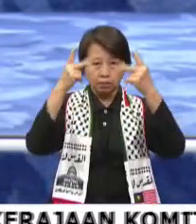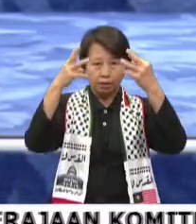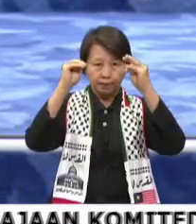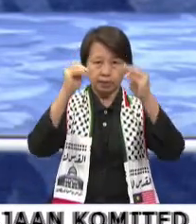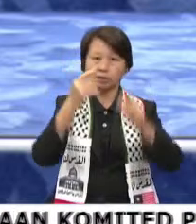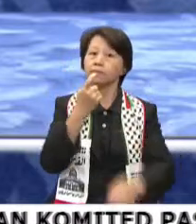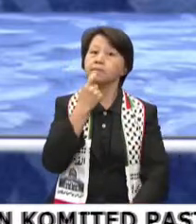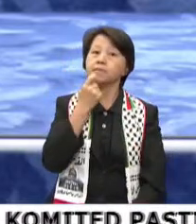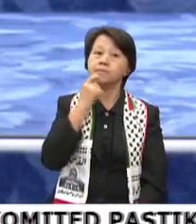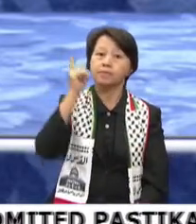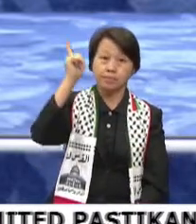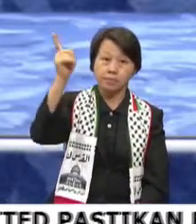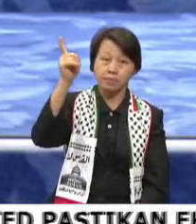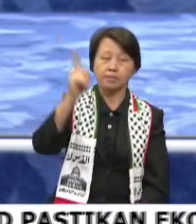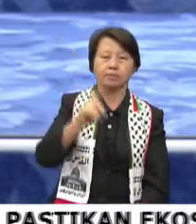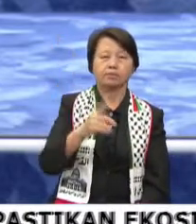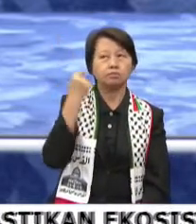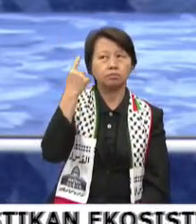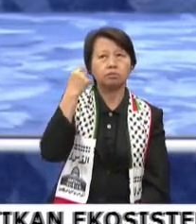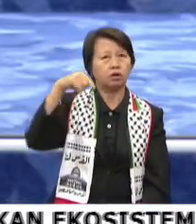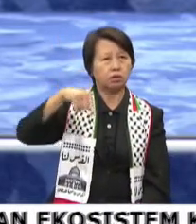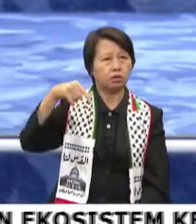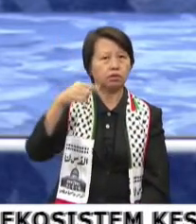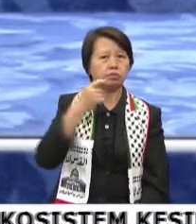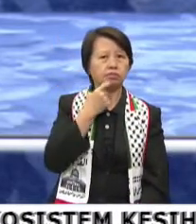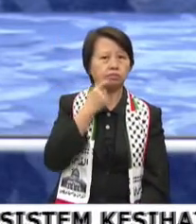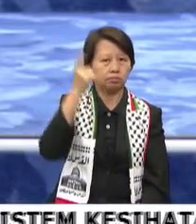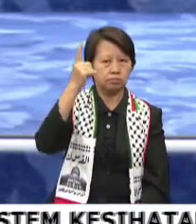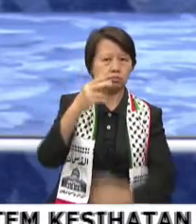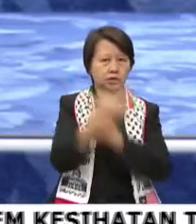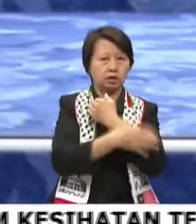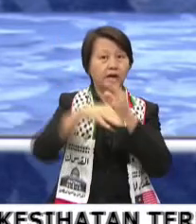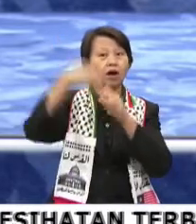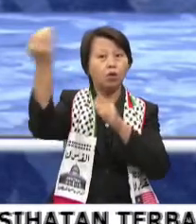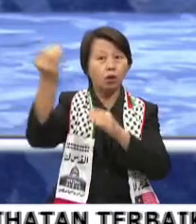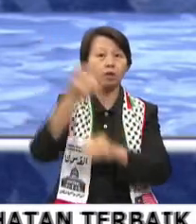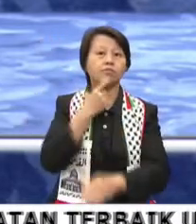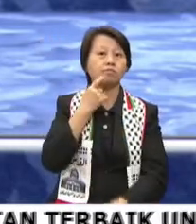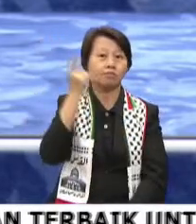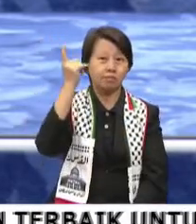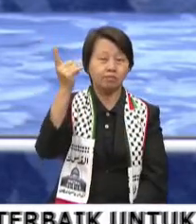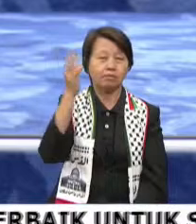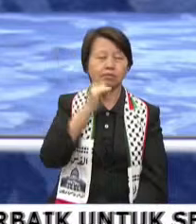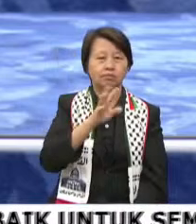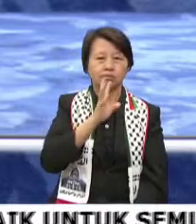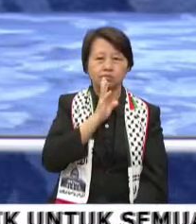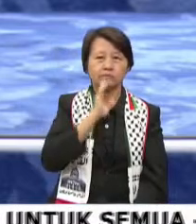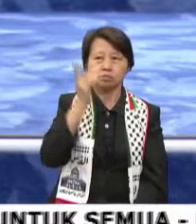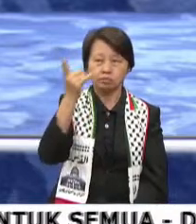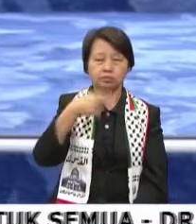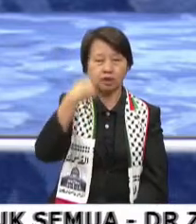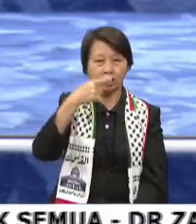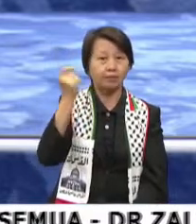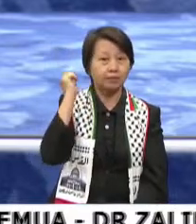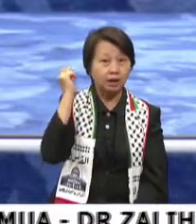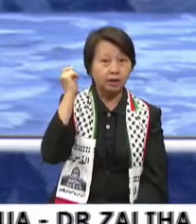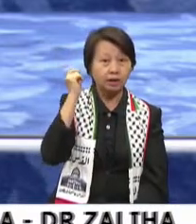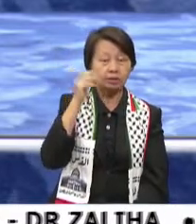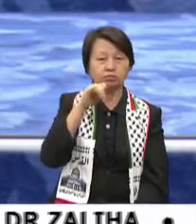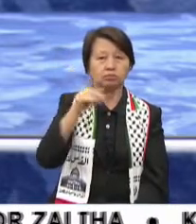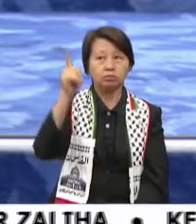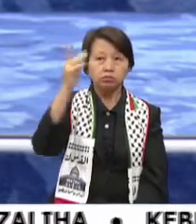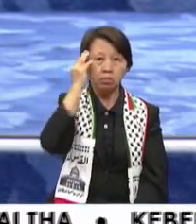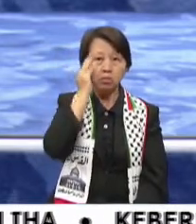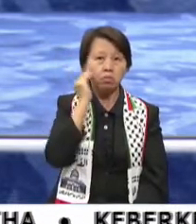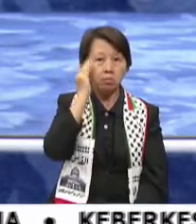Netherlands baru-baru ini makruta yang mengalami sepertimana disebut Di Paya besar yang punyai